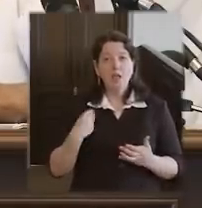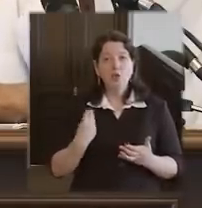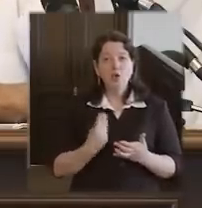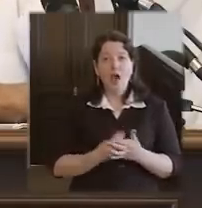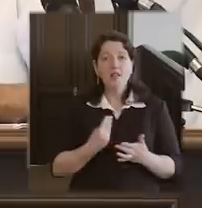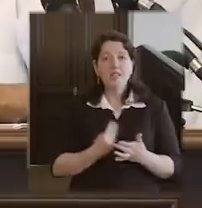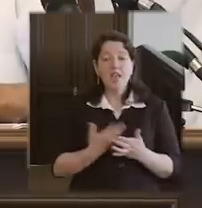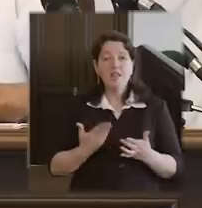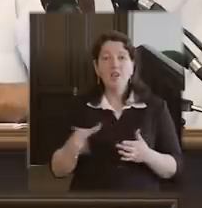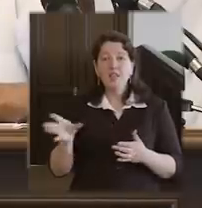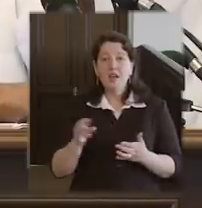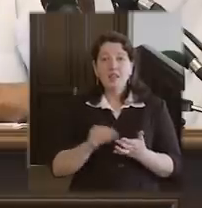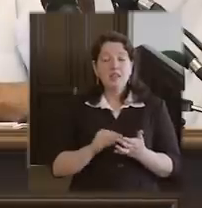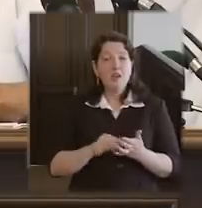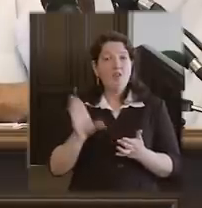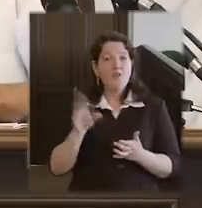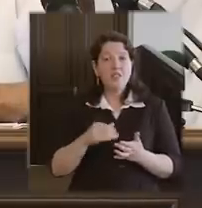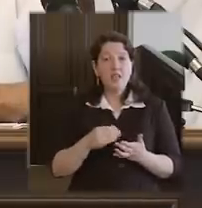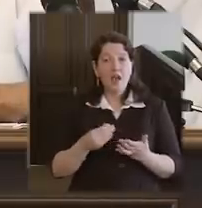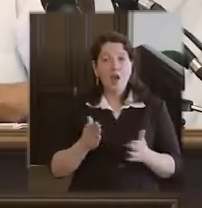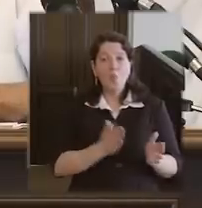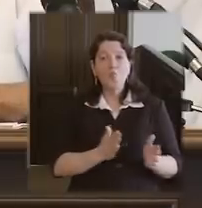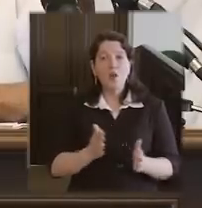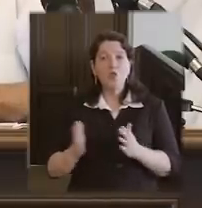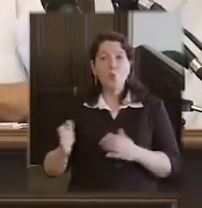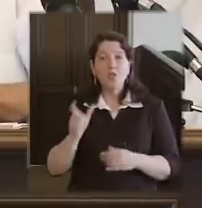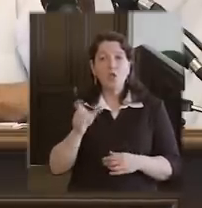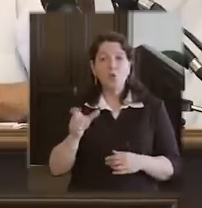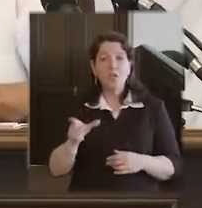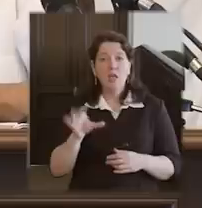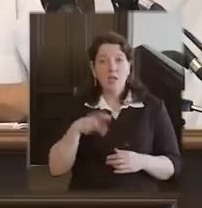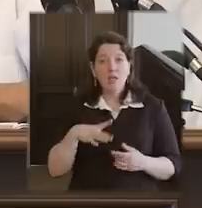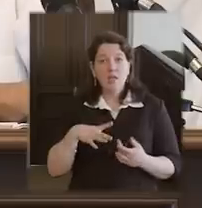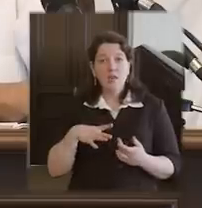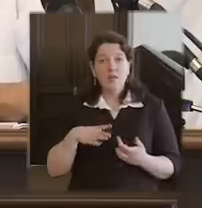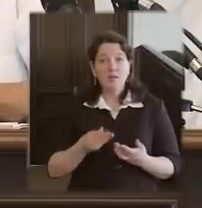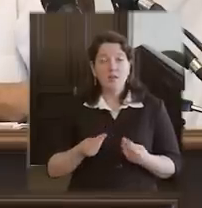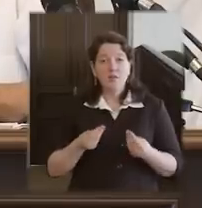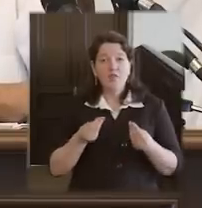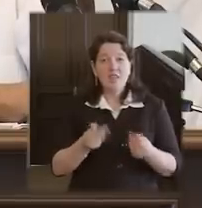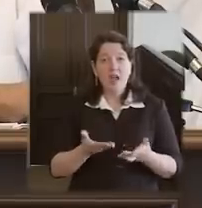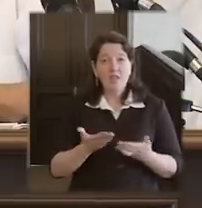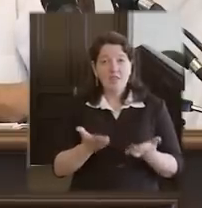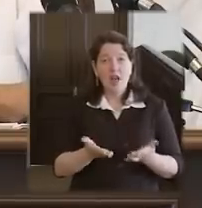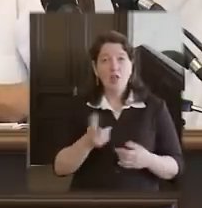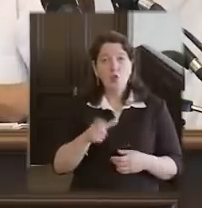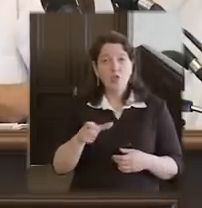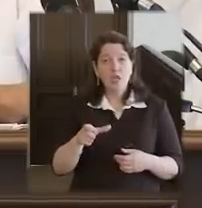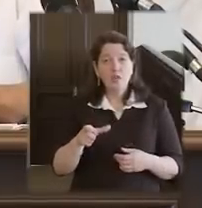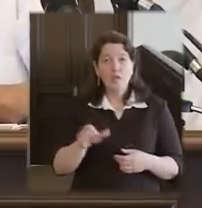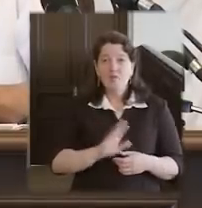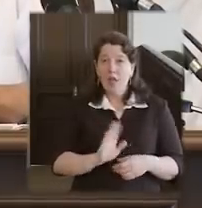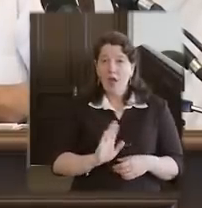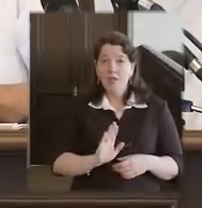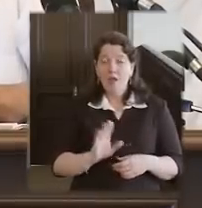который оценивает все поступки людей и, соответственно, действует в отношении их. Нет, нет,